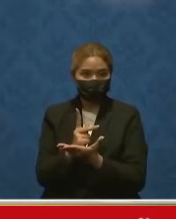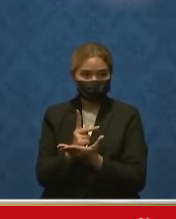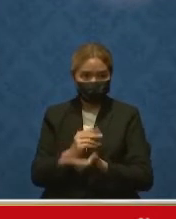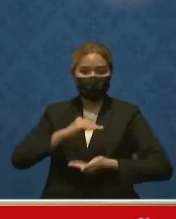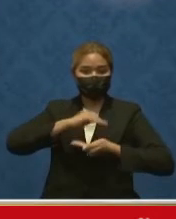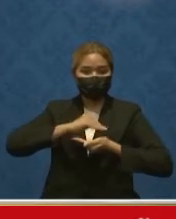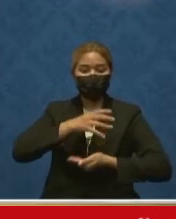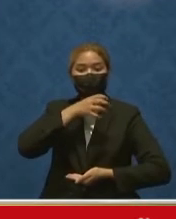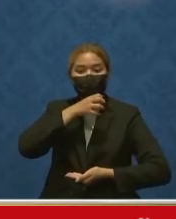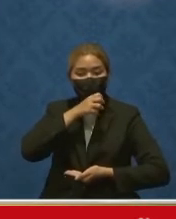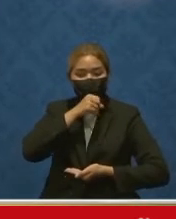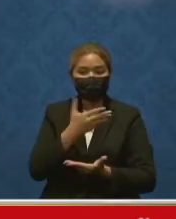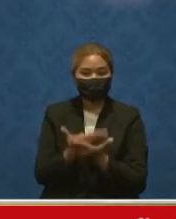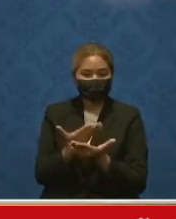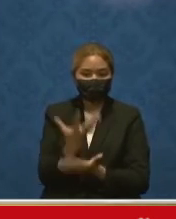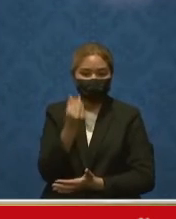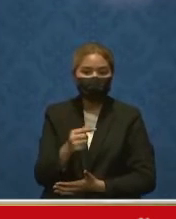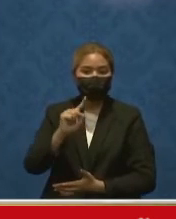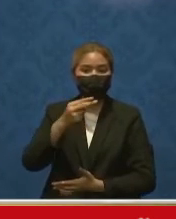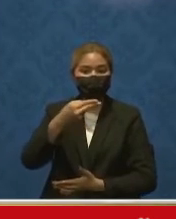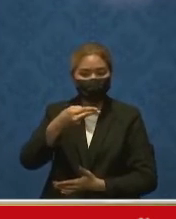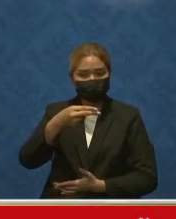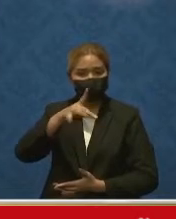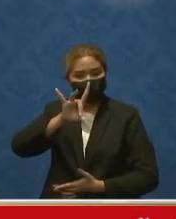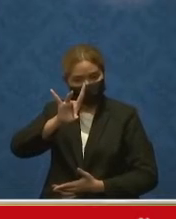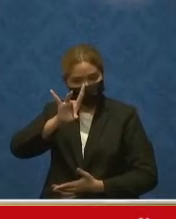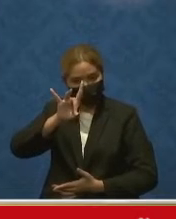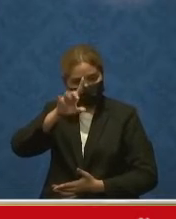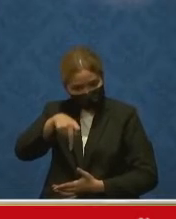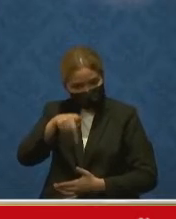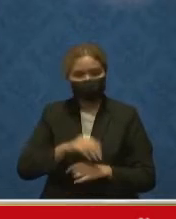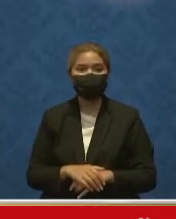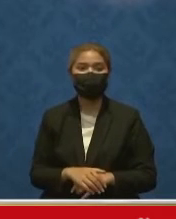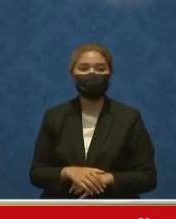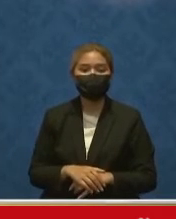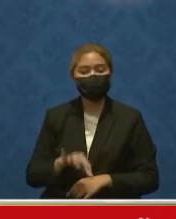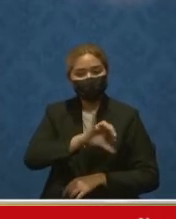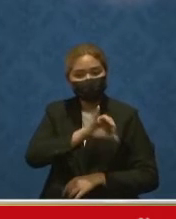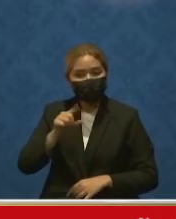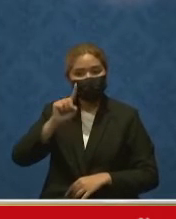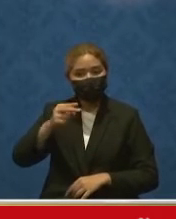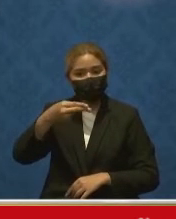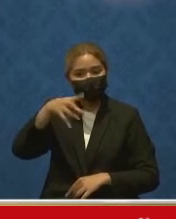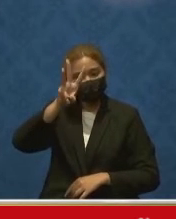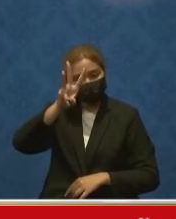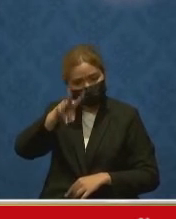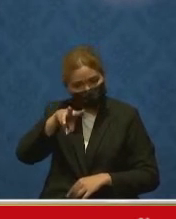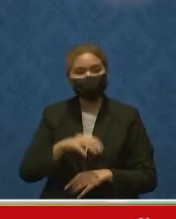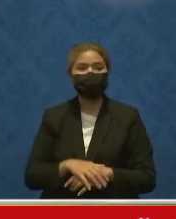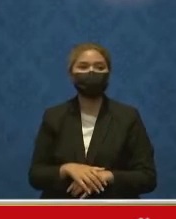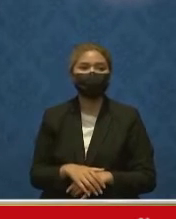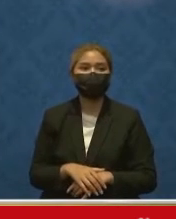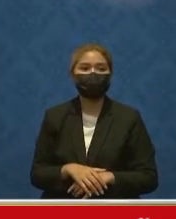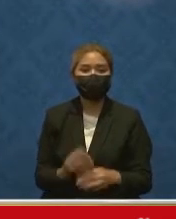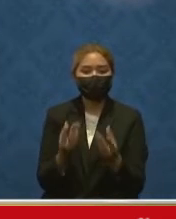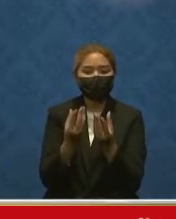เลยหมื่น 85000เมือง 6ประมาณนี้เดรสตัวเลข 9แสนมาจากไหนครับทั้งโลกใช้แต่นี่